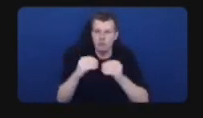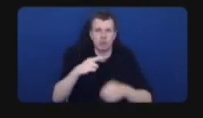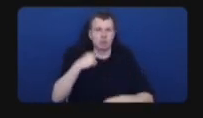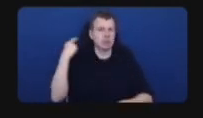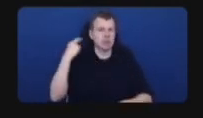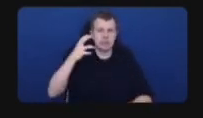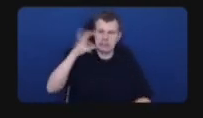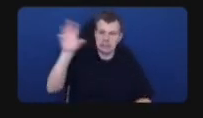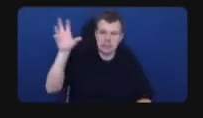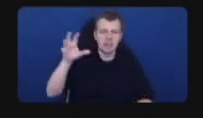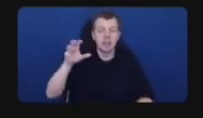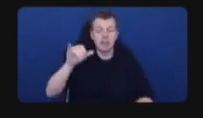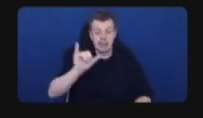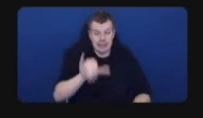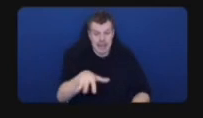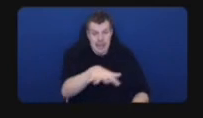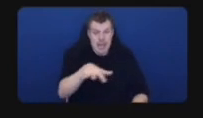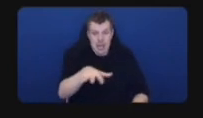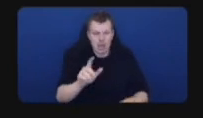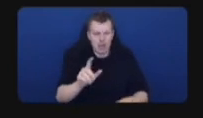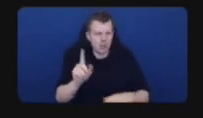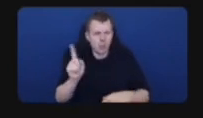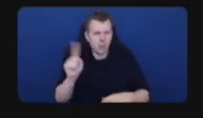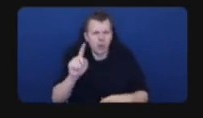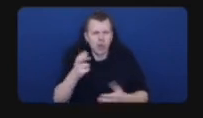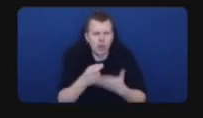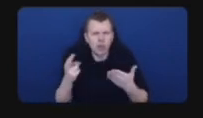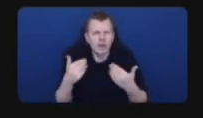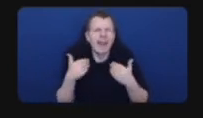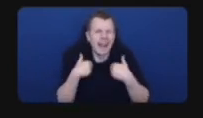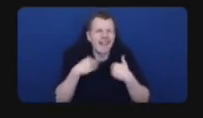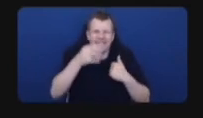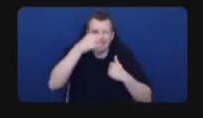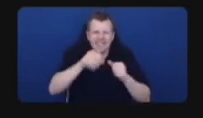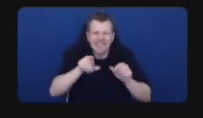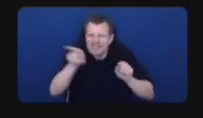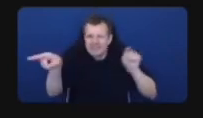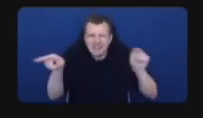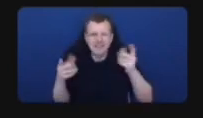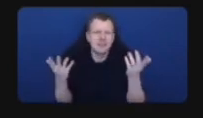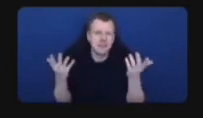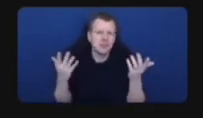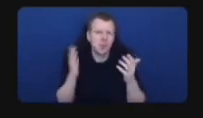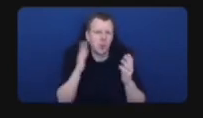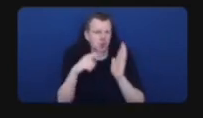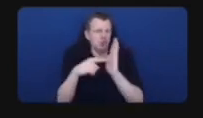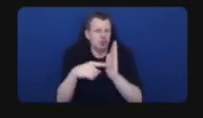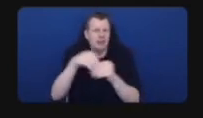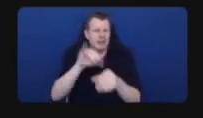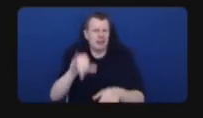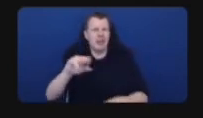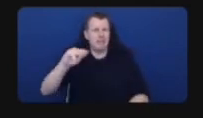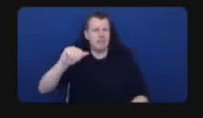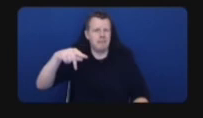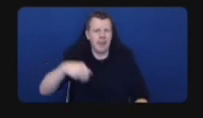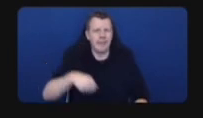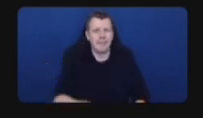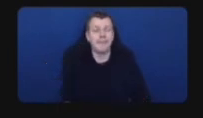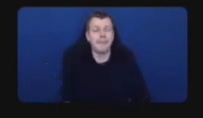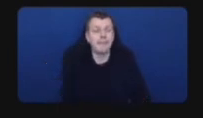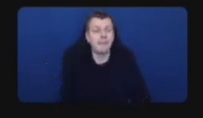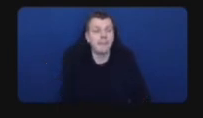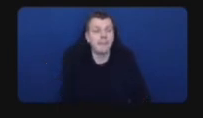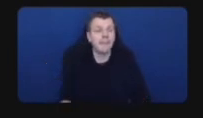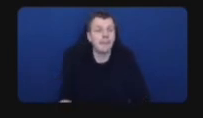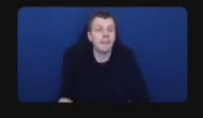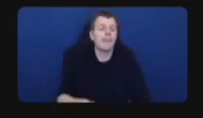打进去，它会告诉你你们有你们家附近有哪些能够有哪些活动是可以教你们能够